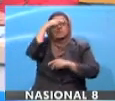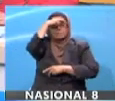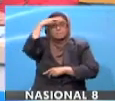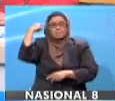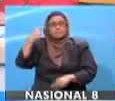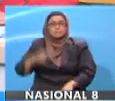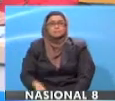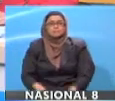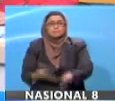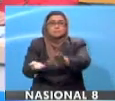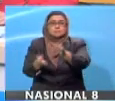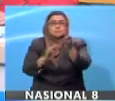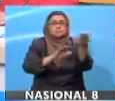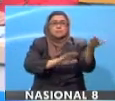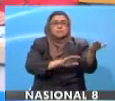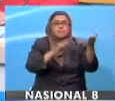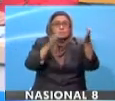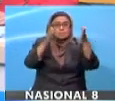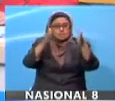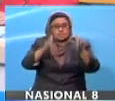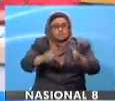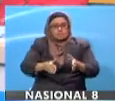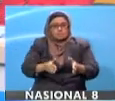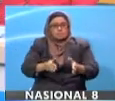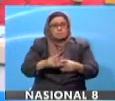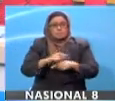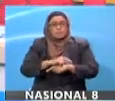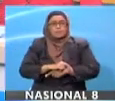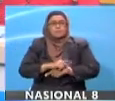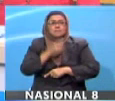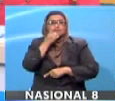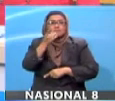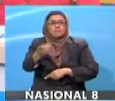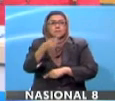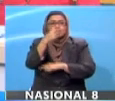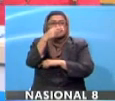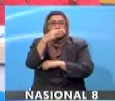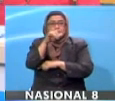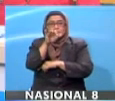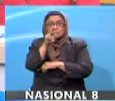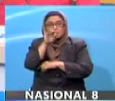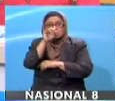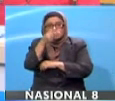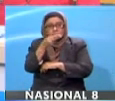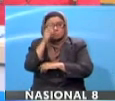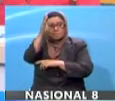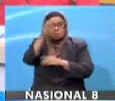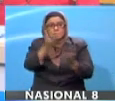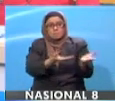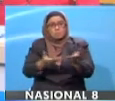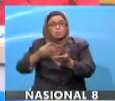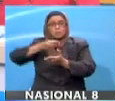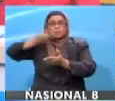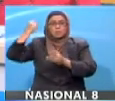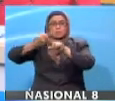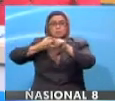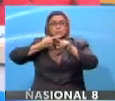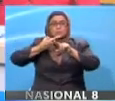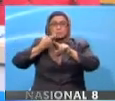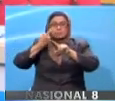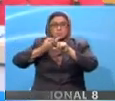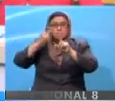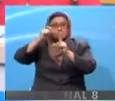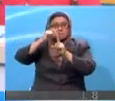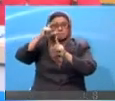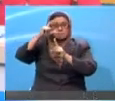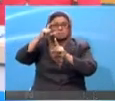Jenazah isteri Pesuruhjaya Tinggi Malaysia Allahyarham Datin Habibah Mahmud yang dijangka dibawa pulang ke Malaysia malam ini dari Pakistan